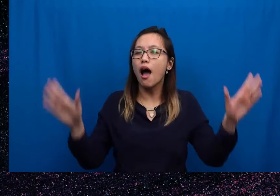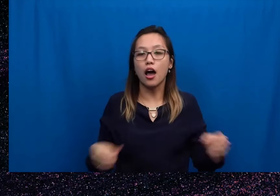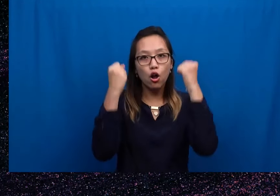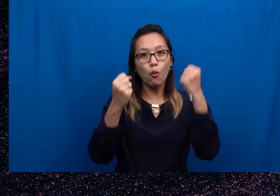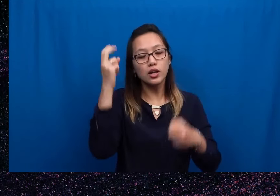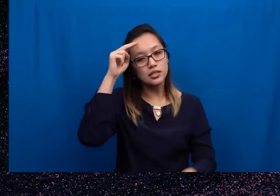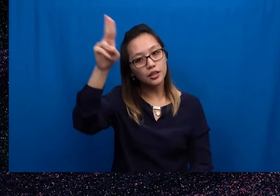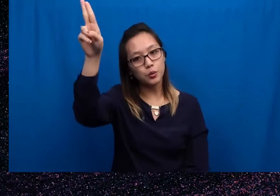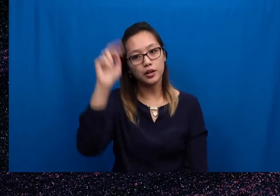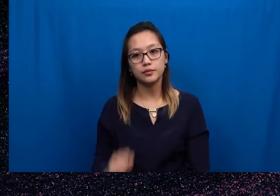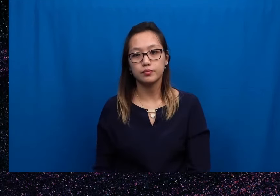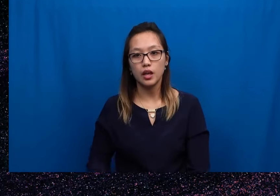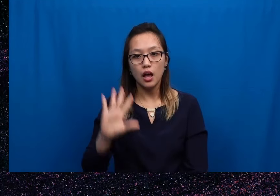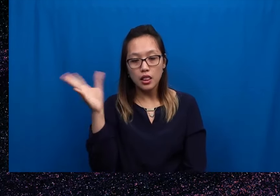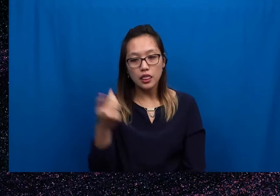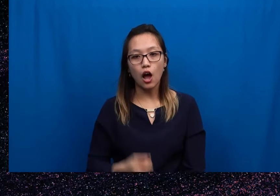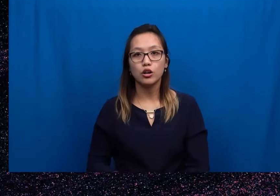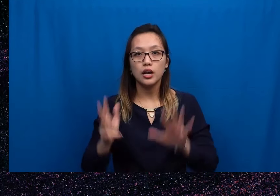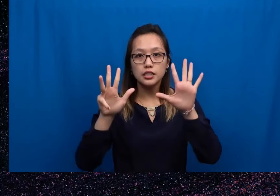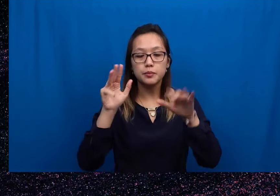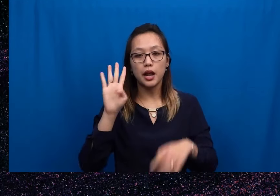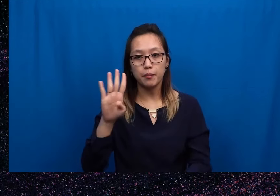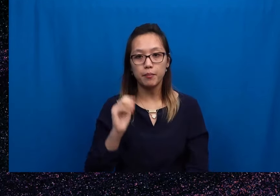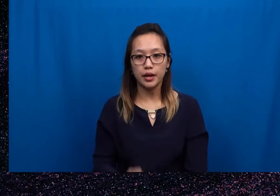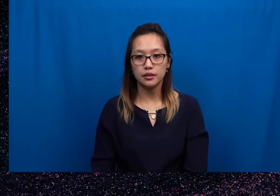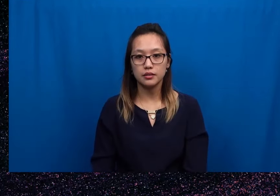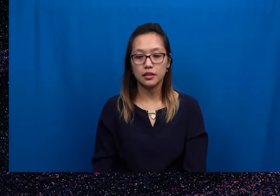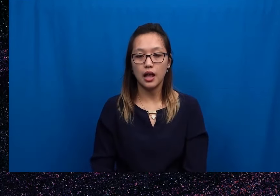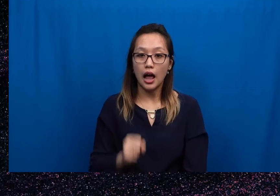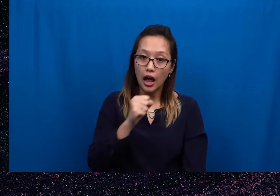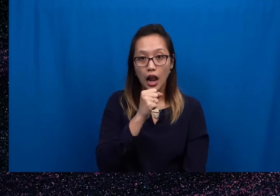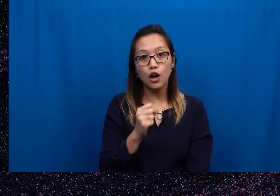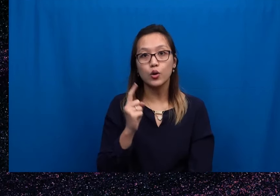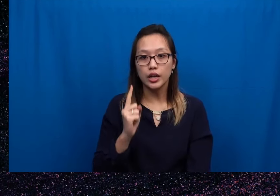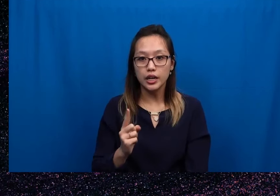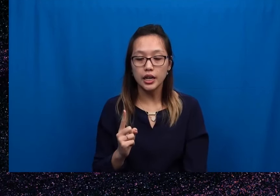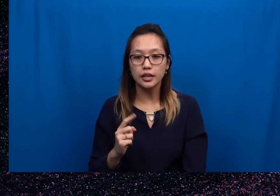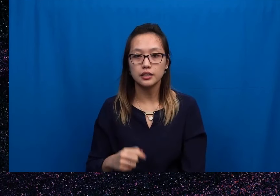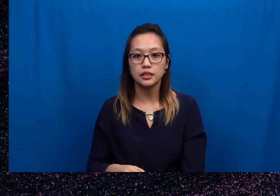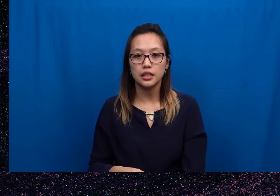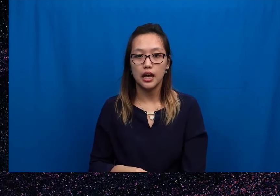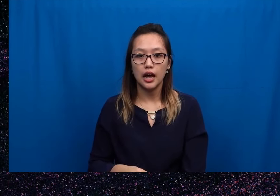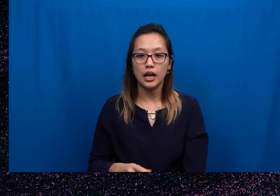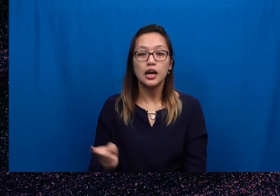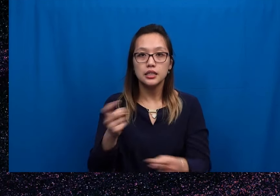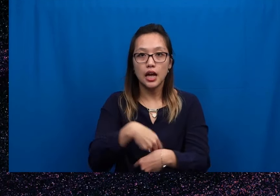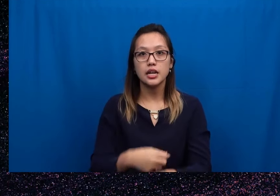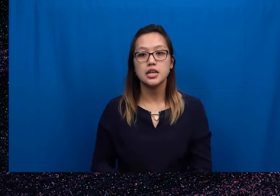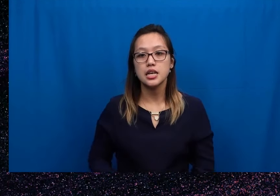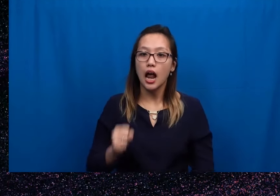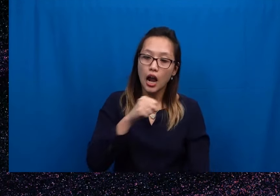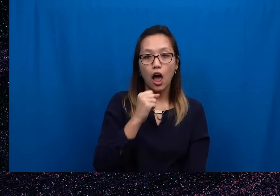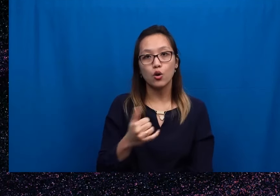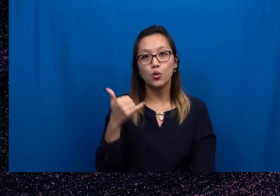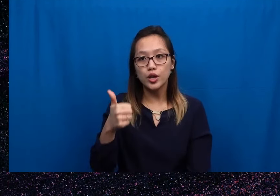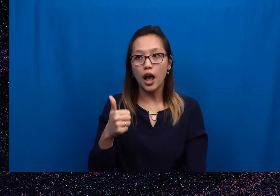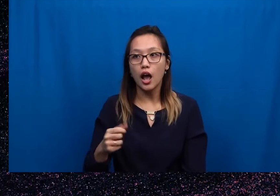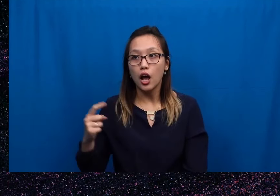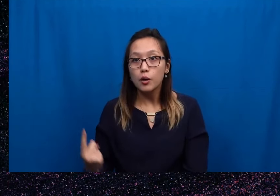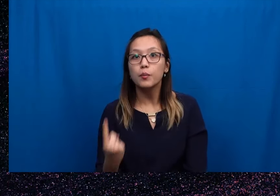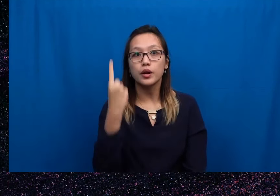1974, lagu ini mendapatkan penghargaan sebagai lagu yang terpopuler di dunia. Bapak Ibu Saudara sekalian, kekuatan dari